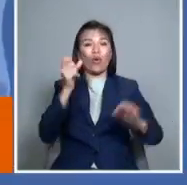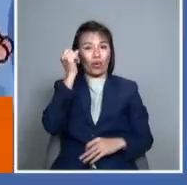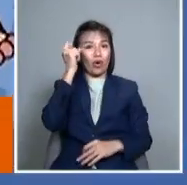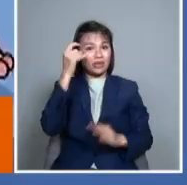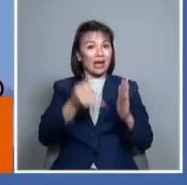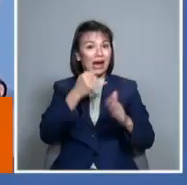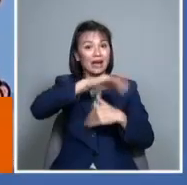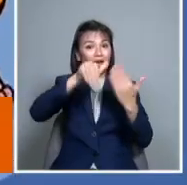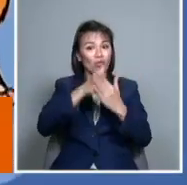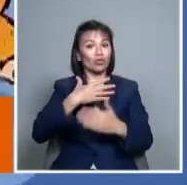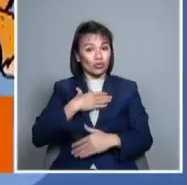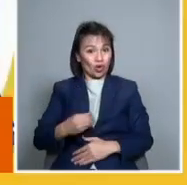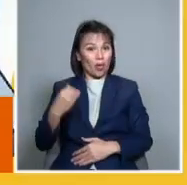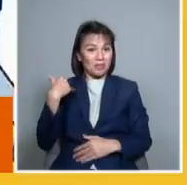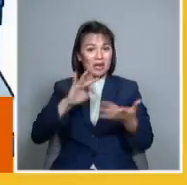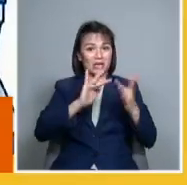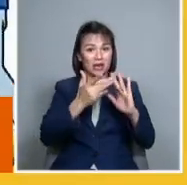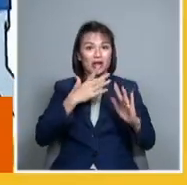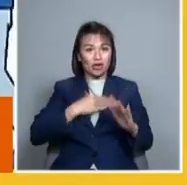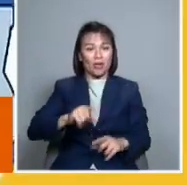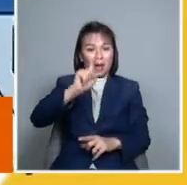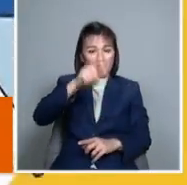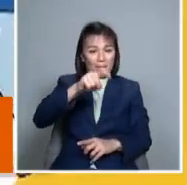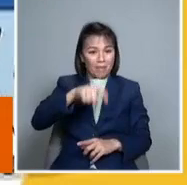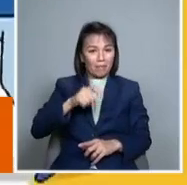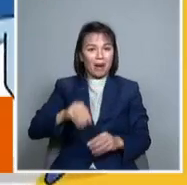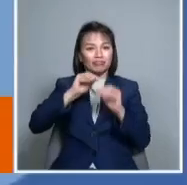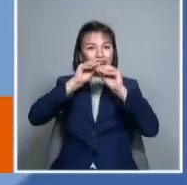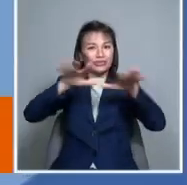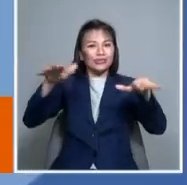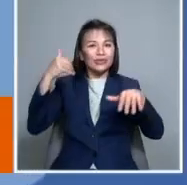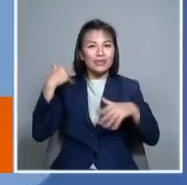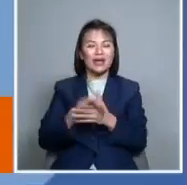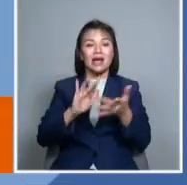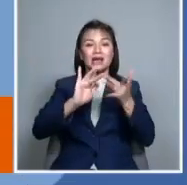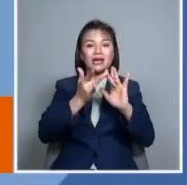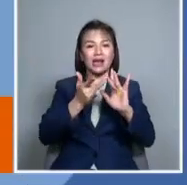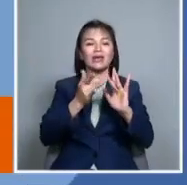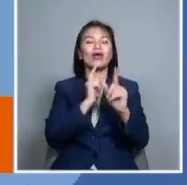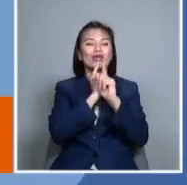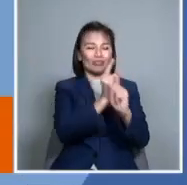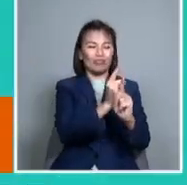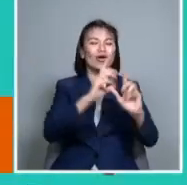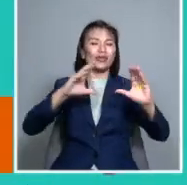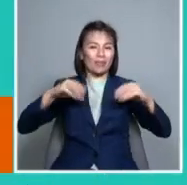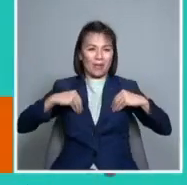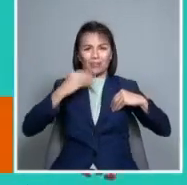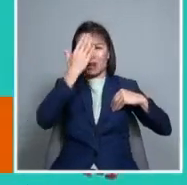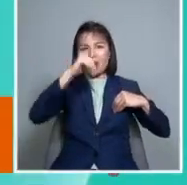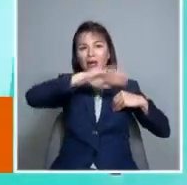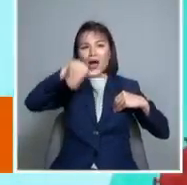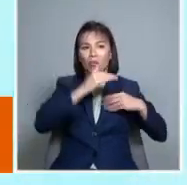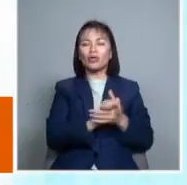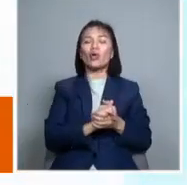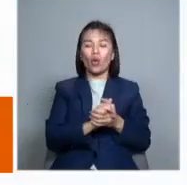ได้รับการตอบรับเป็นอย่างดีในโลกออนไลน์นะครับคนแชร์กันเยอะเลยชาวเน็ตหลายถ้าเนี่ยบอกว่ายินดีทำตามคำแนะนำเพื่อให้เราทุกคนเนี่ย